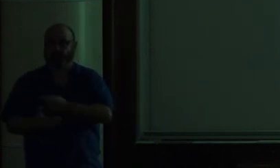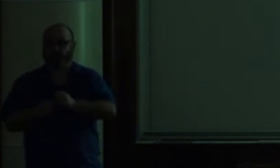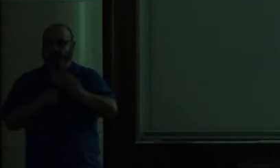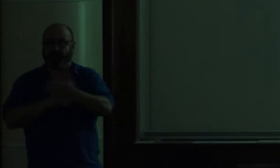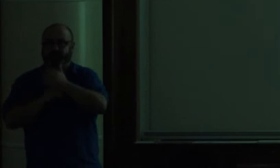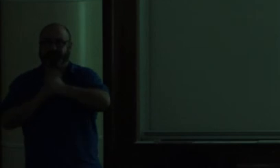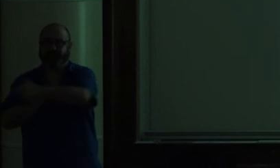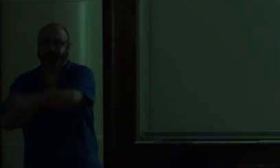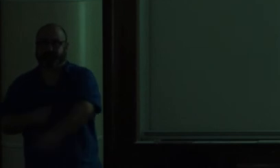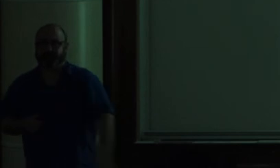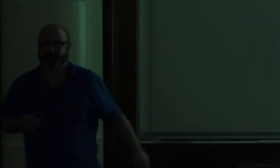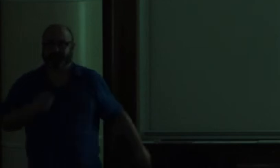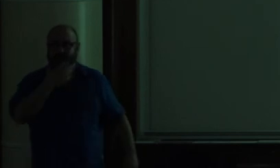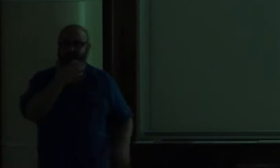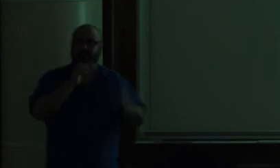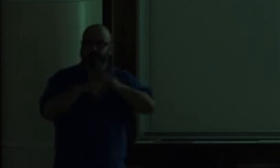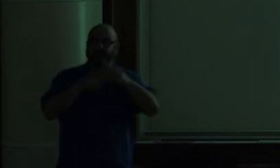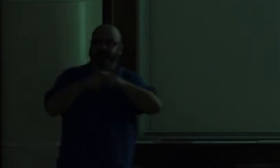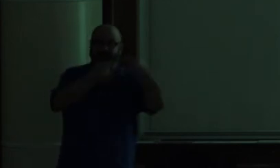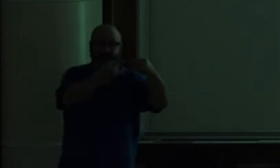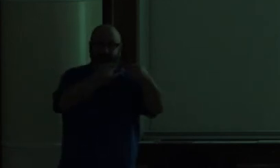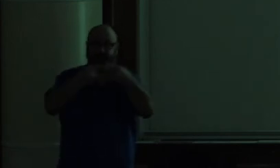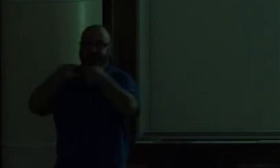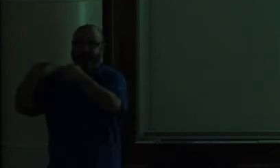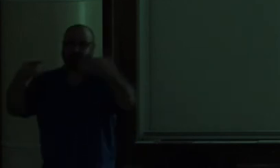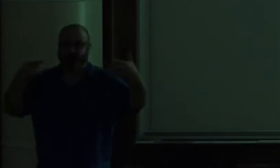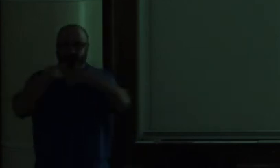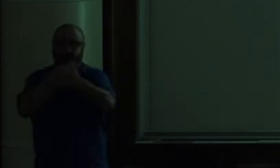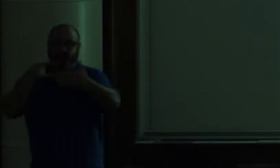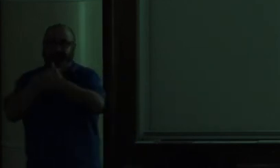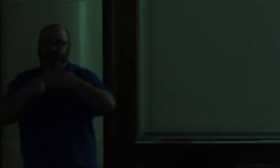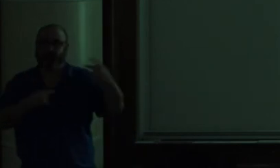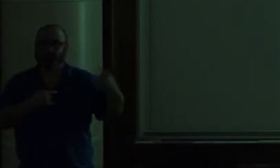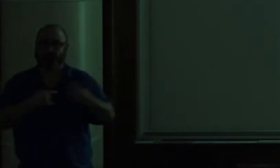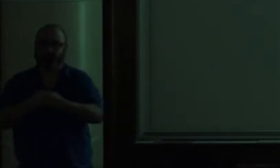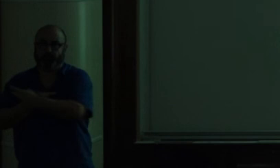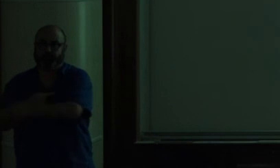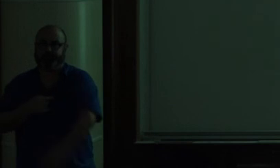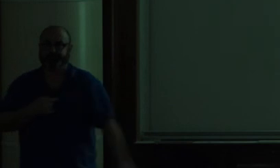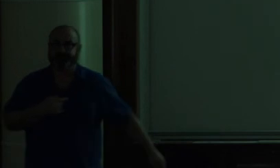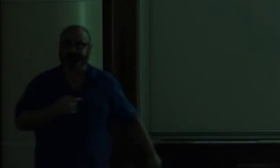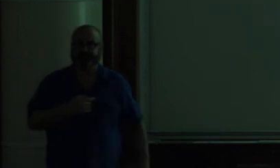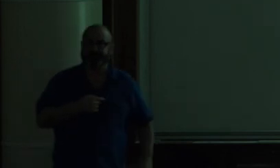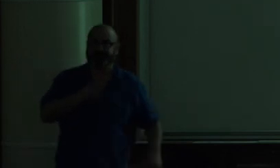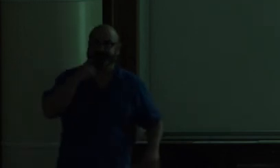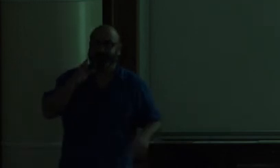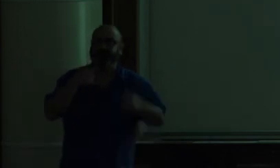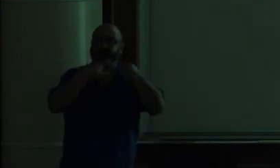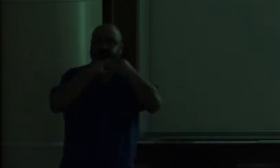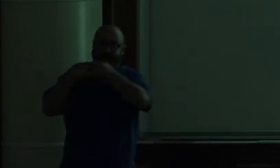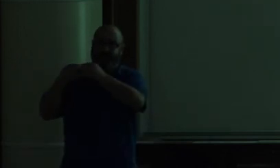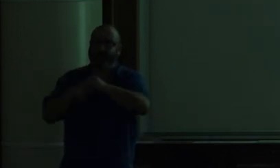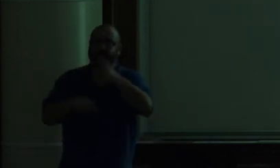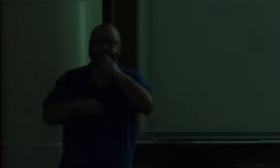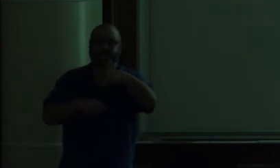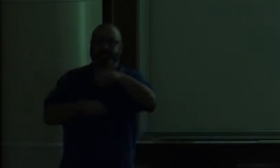séquentielle. Après, tu peux faire une fenêtre glissante là-dessus si tu veux avoir les éléments 2 à 2. Alors, pour une fenêtre glissante, tu peux utiliser un deck.